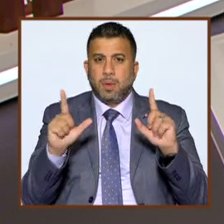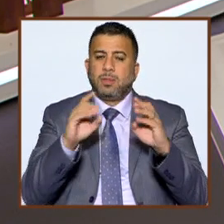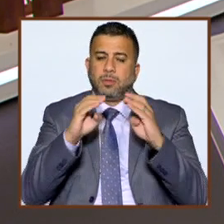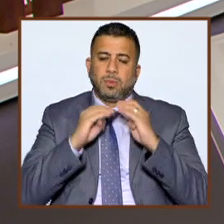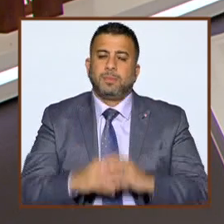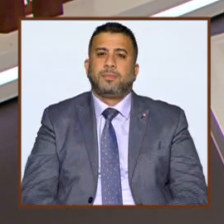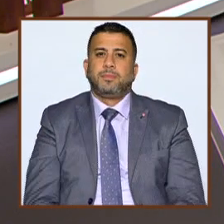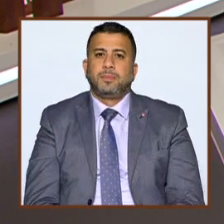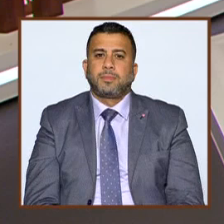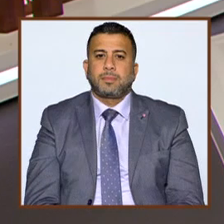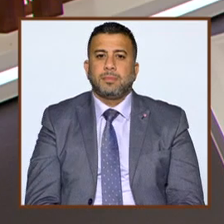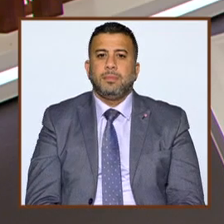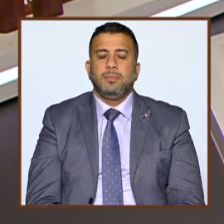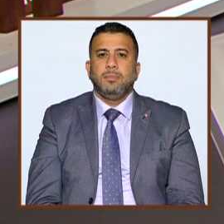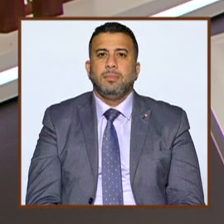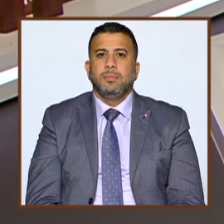مرحبا.